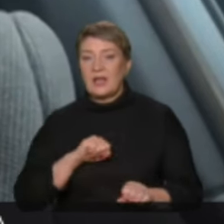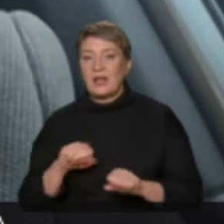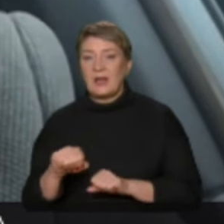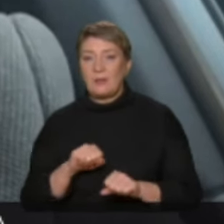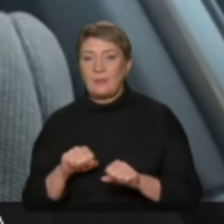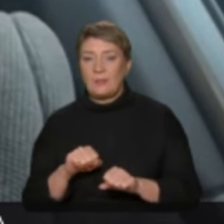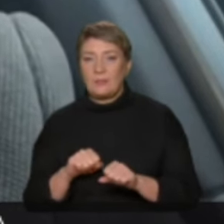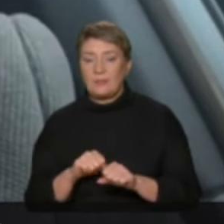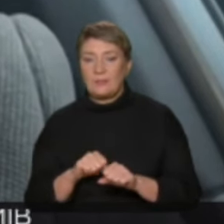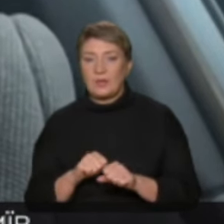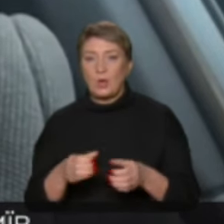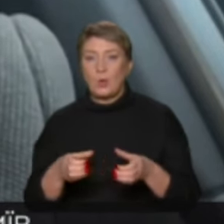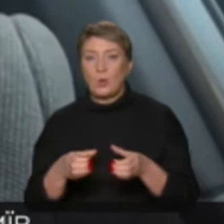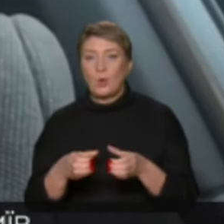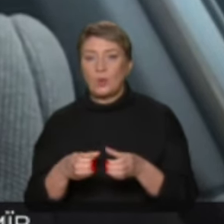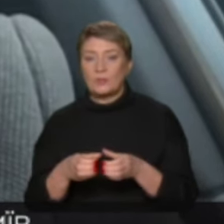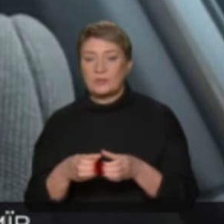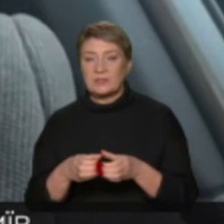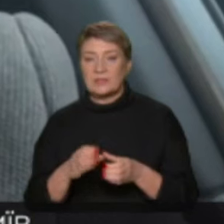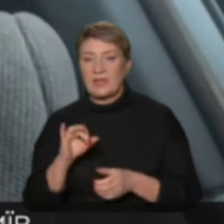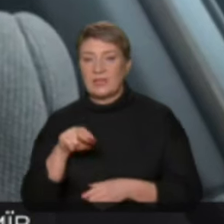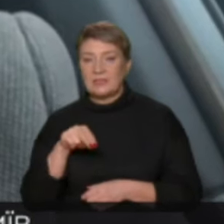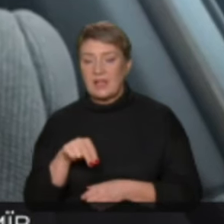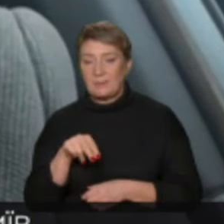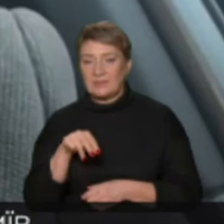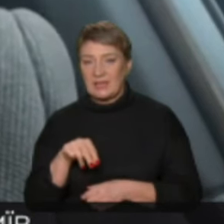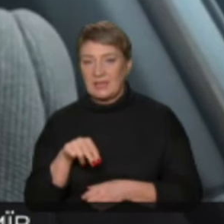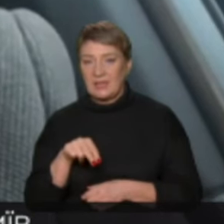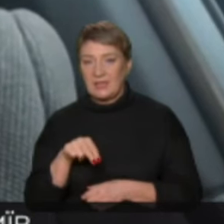КСИР, корпус стражи исламской революции.